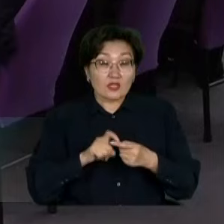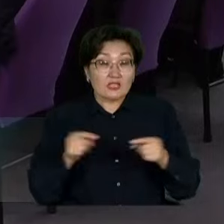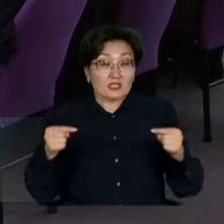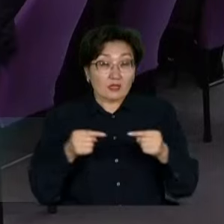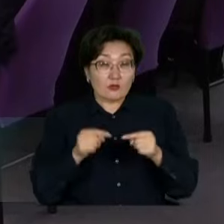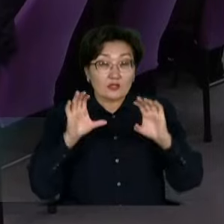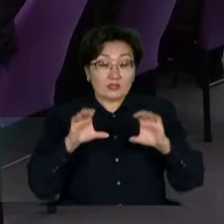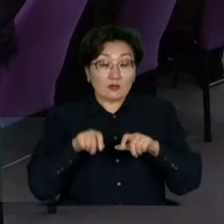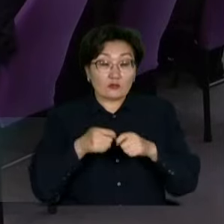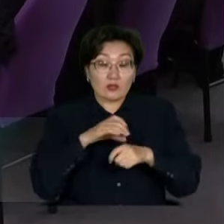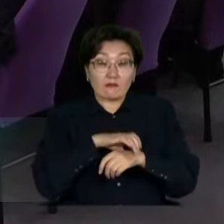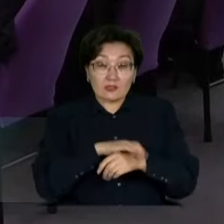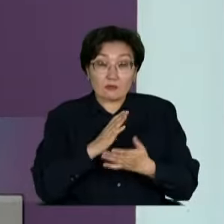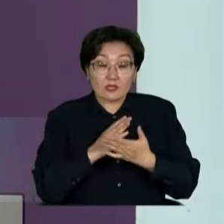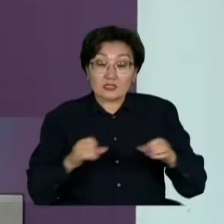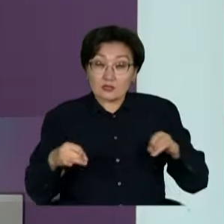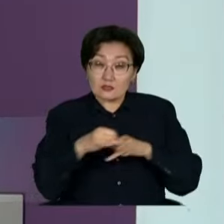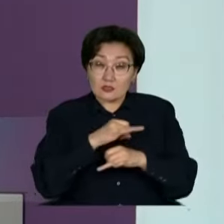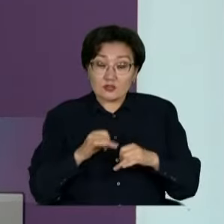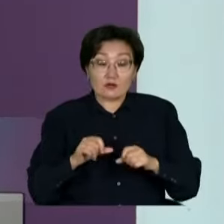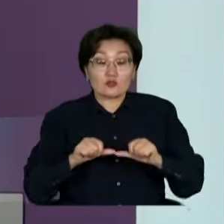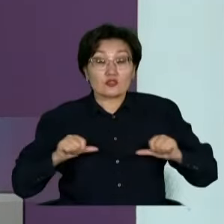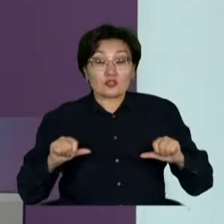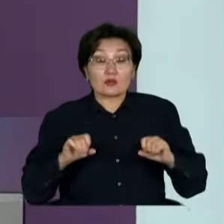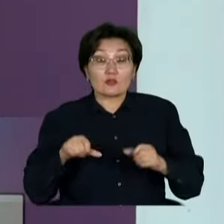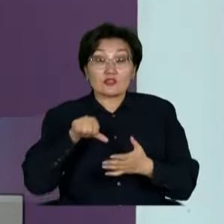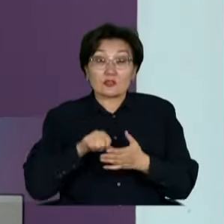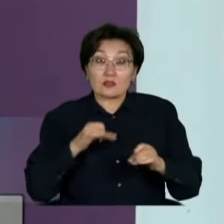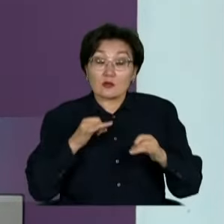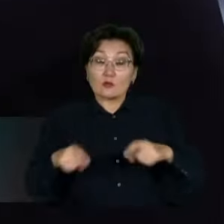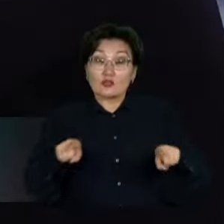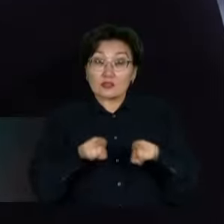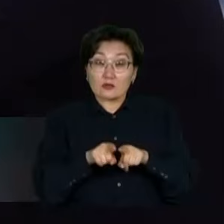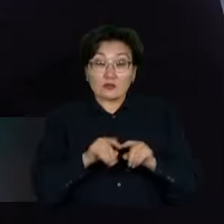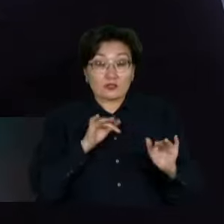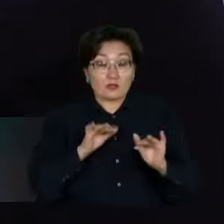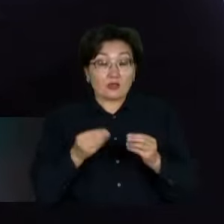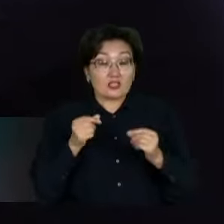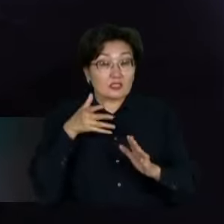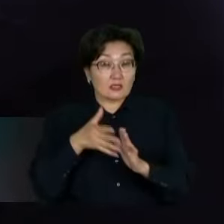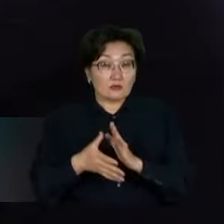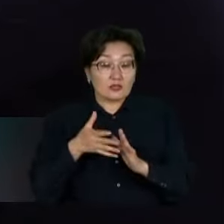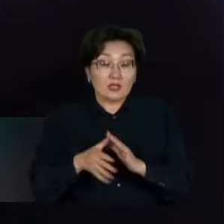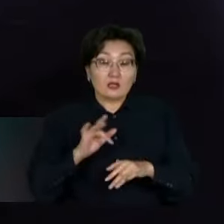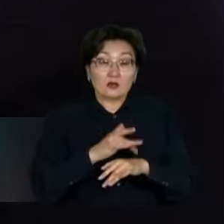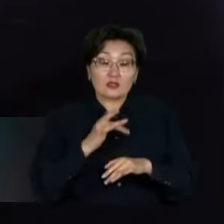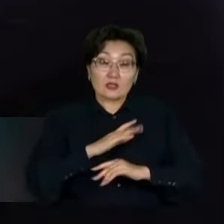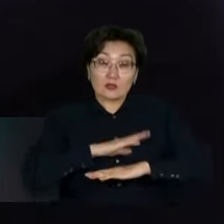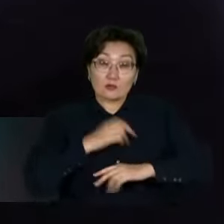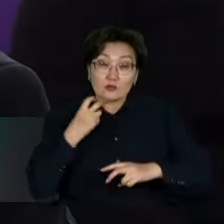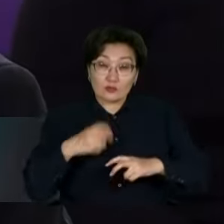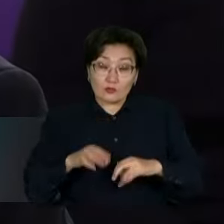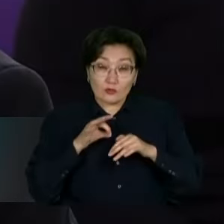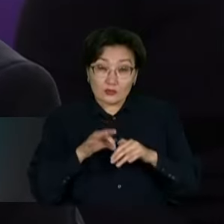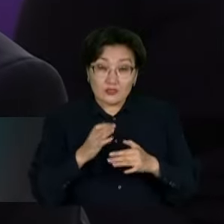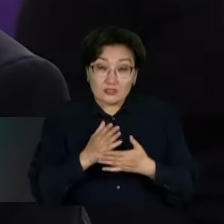нақты заңбұзушылықтарды талқыға салды. Кеңес өкілдерінің сөзінше мұндай әрекеттер қаржылық шығындар мен қызметтік тәртіптің бұзылуына алып